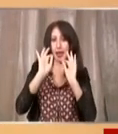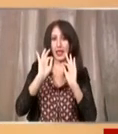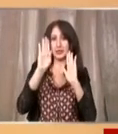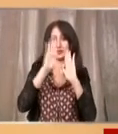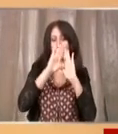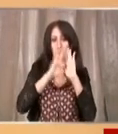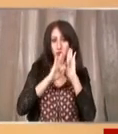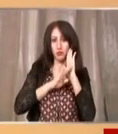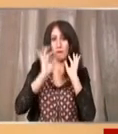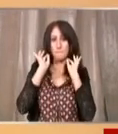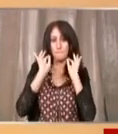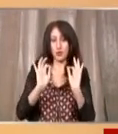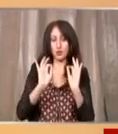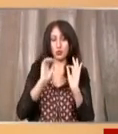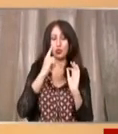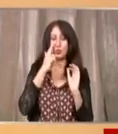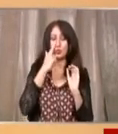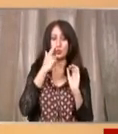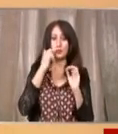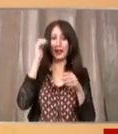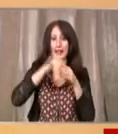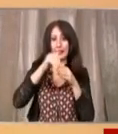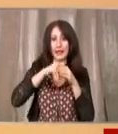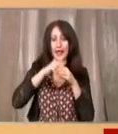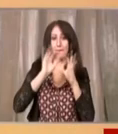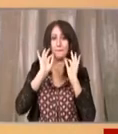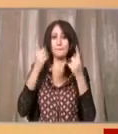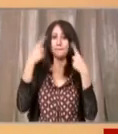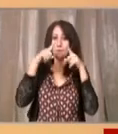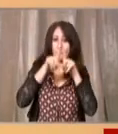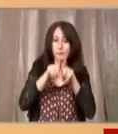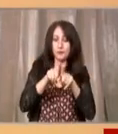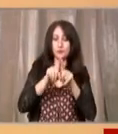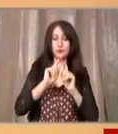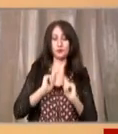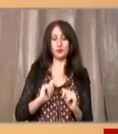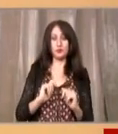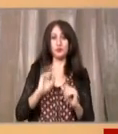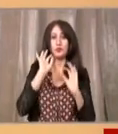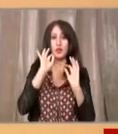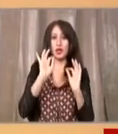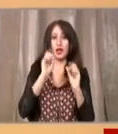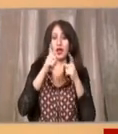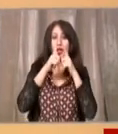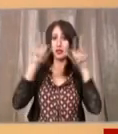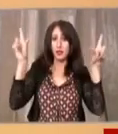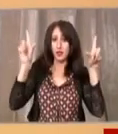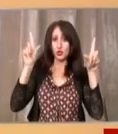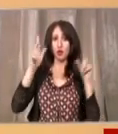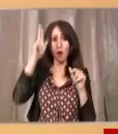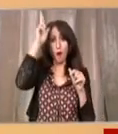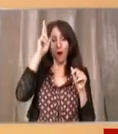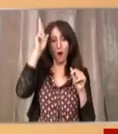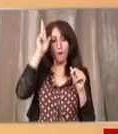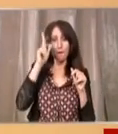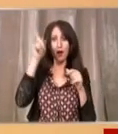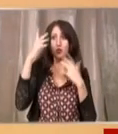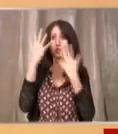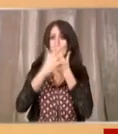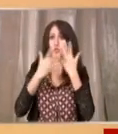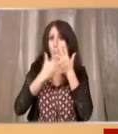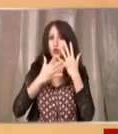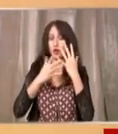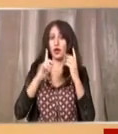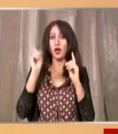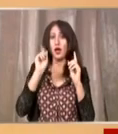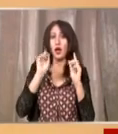كل مرشح يبقى ليه مندوب في اللجنه من حقه سواء في اثناء العمليه الانتخابيه او اثناء عمليه الفرز او